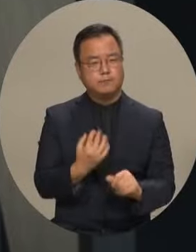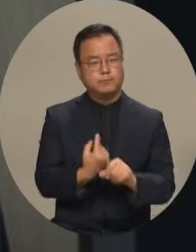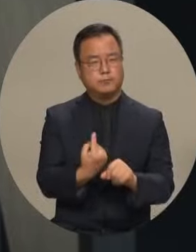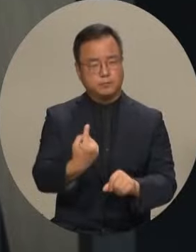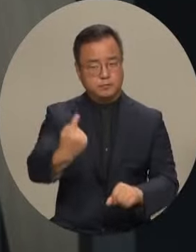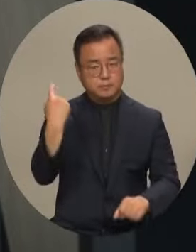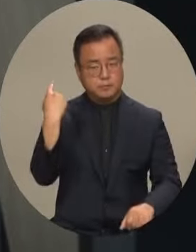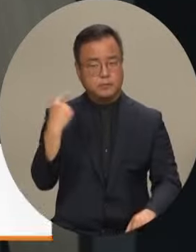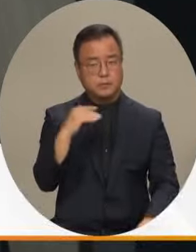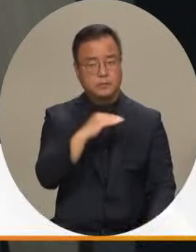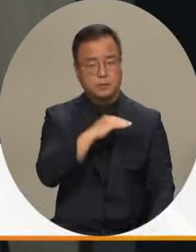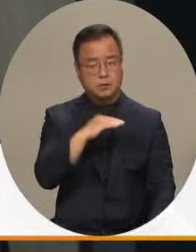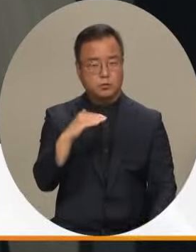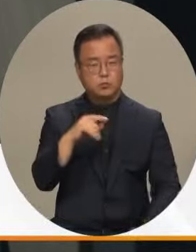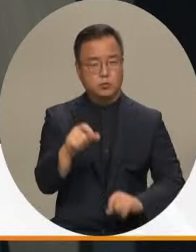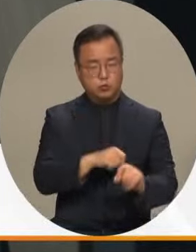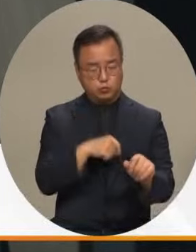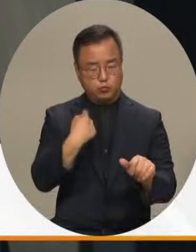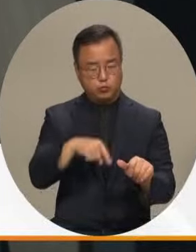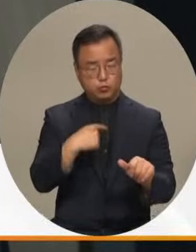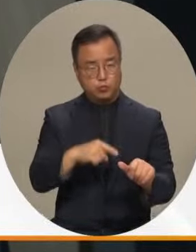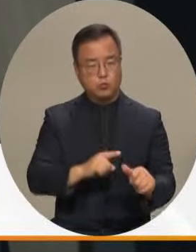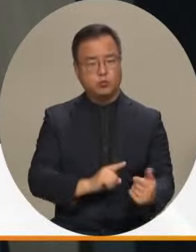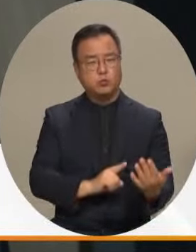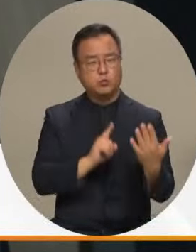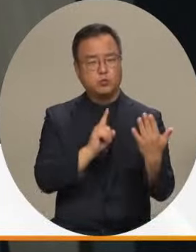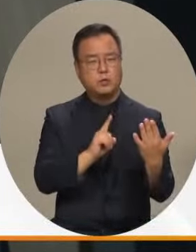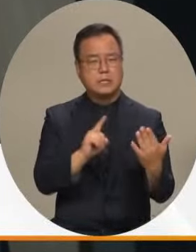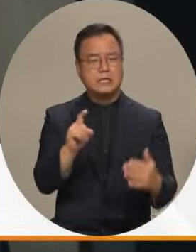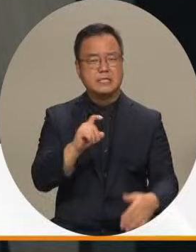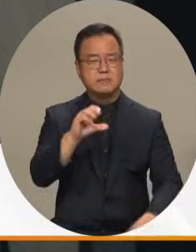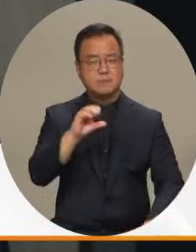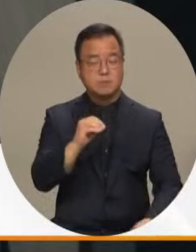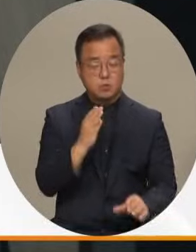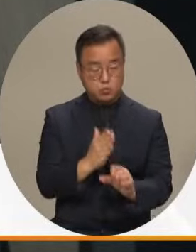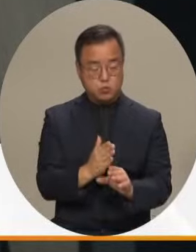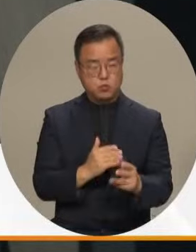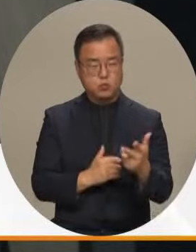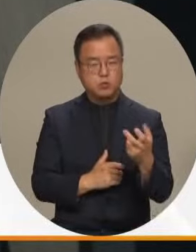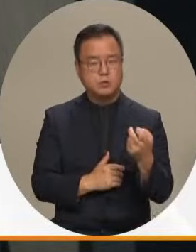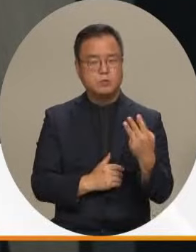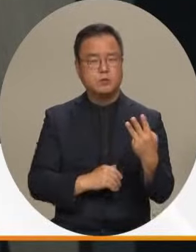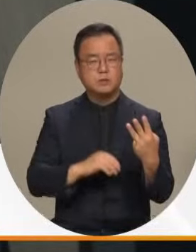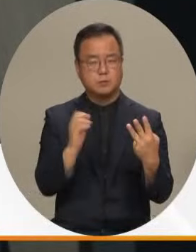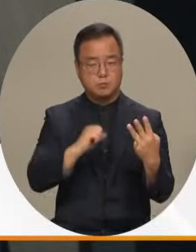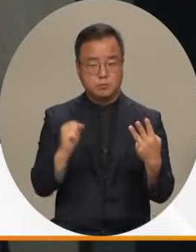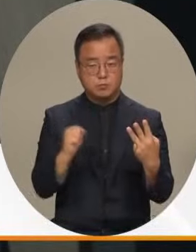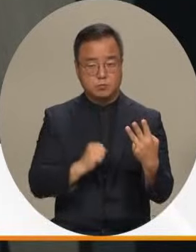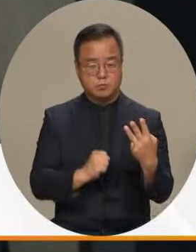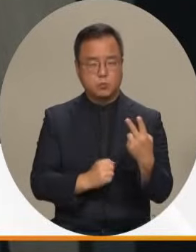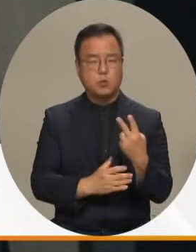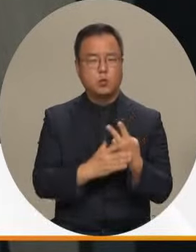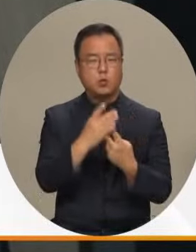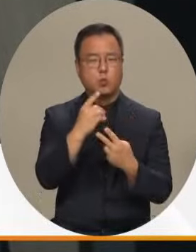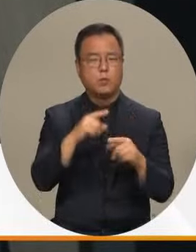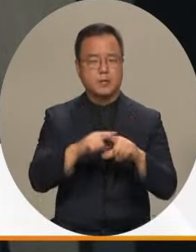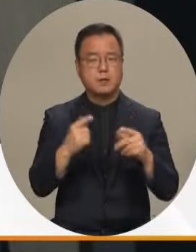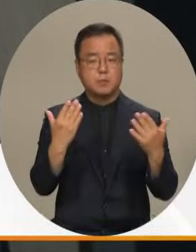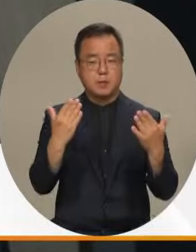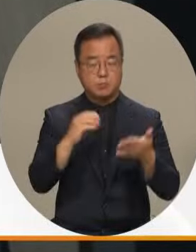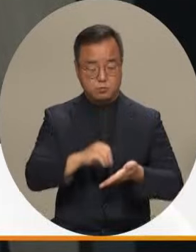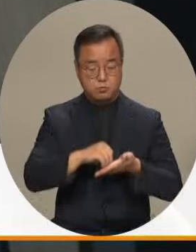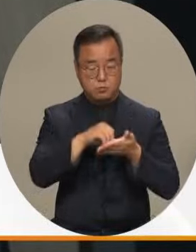이 특수교육 대상자 10만 명 가운데에서 약 73%가 이렇게 통합교육을 받고 있고, 근데